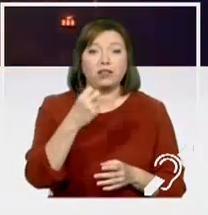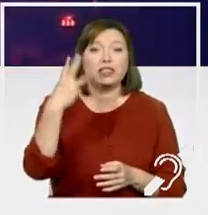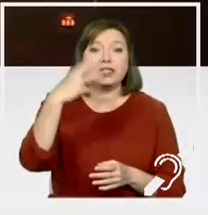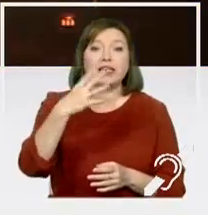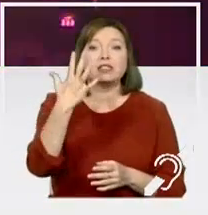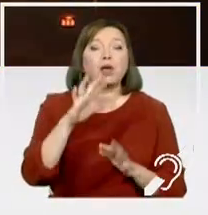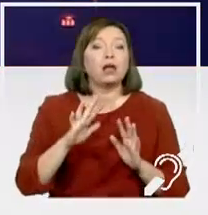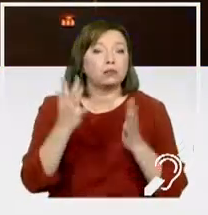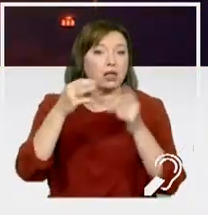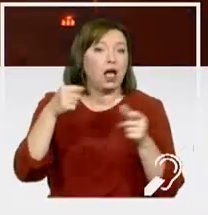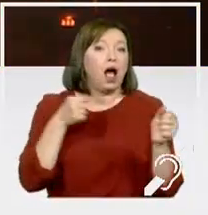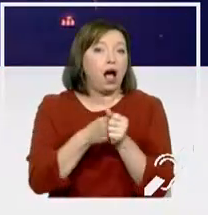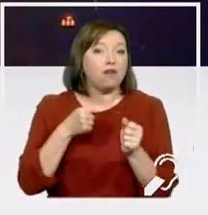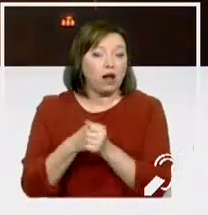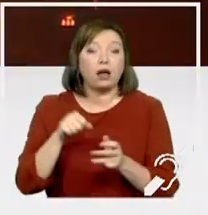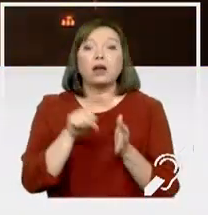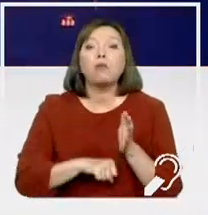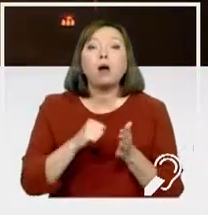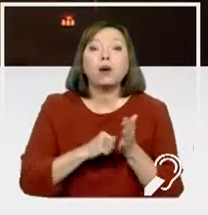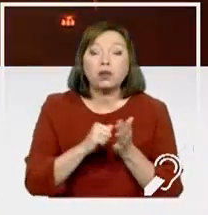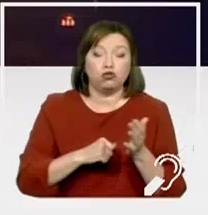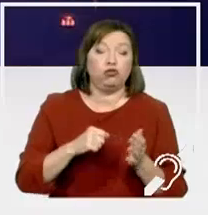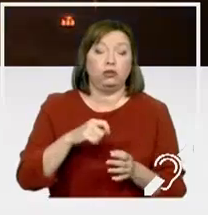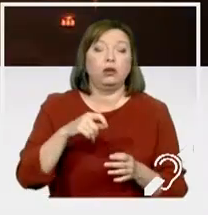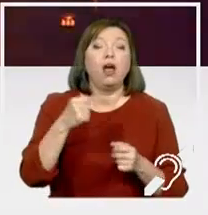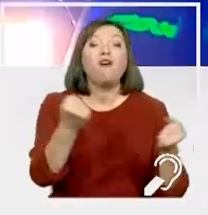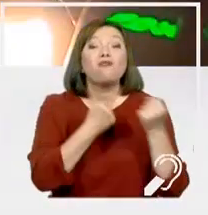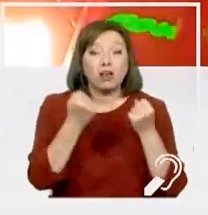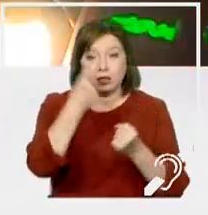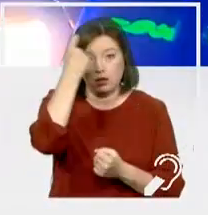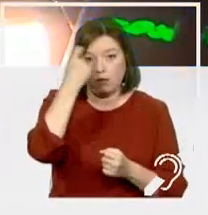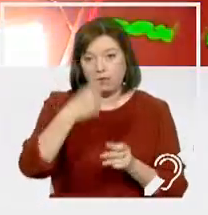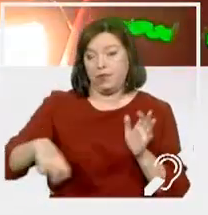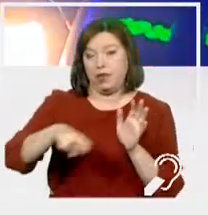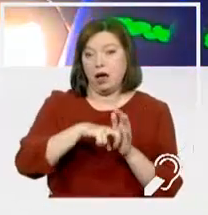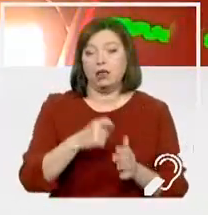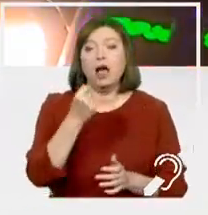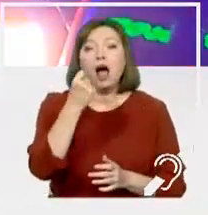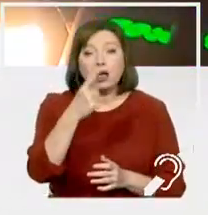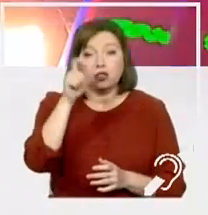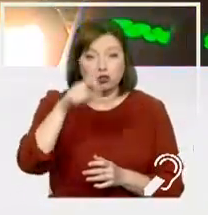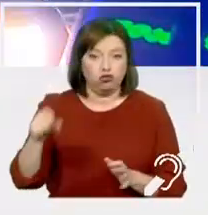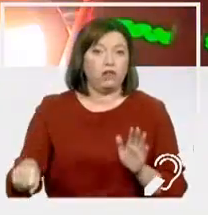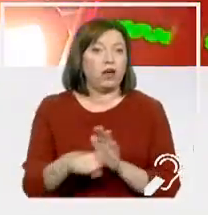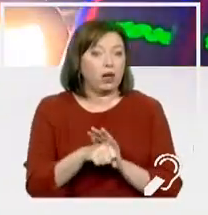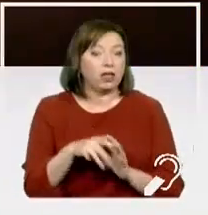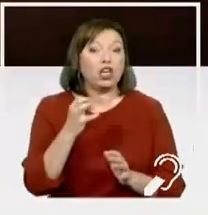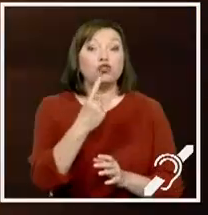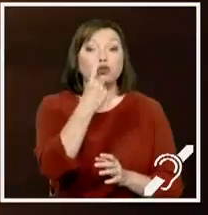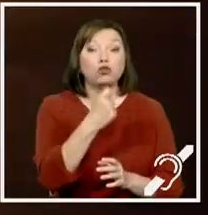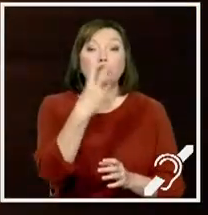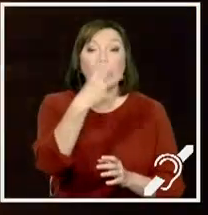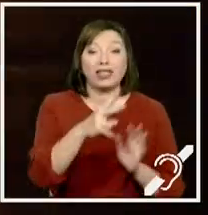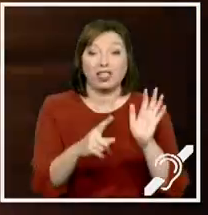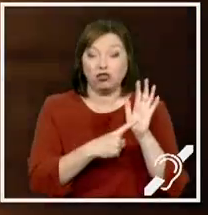235 de accidente rutiere din cauza șoferilor care au urcat băuți la volan 11 persoane au murit iar alte